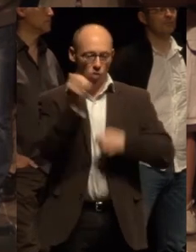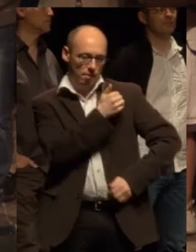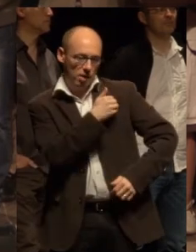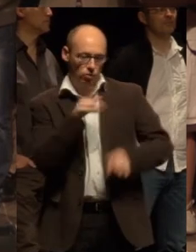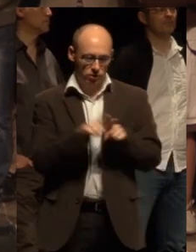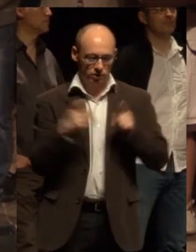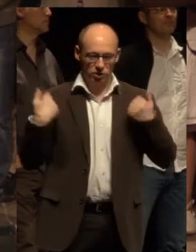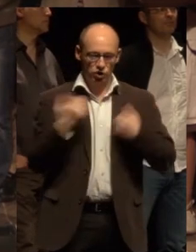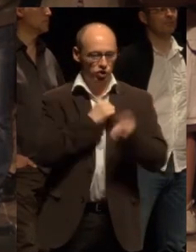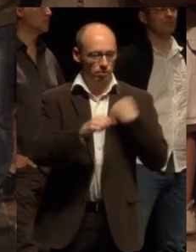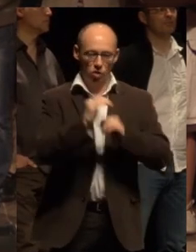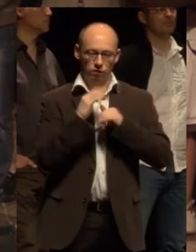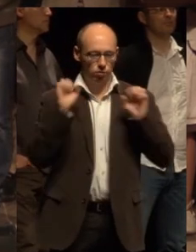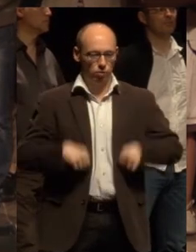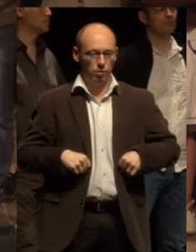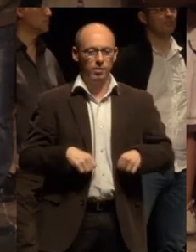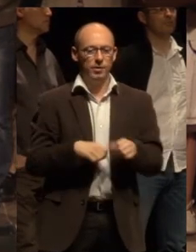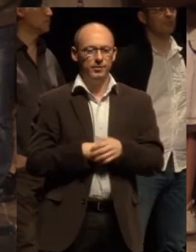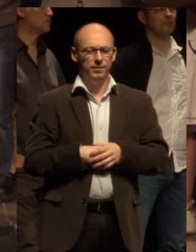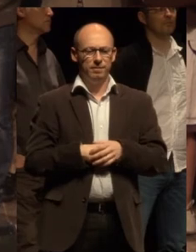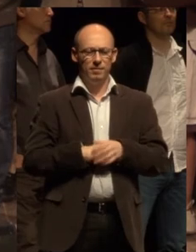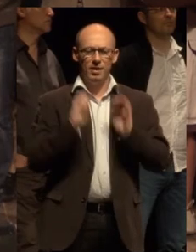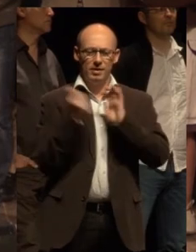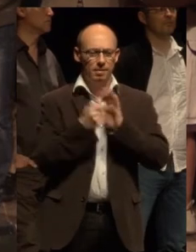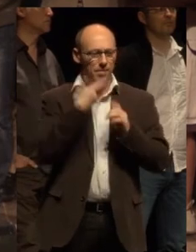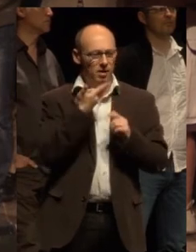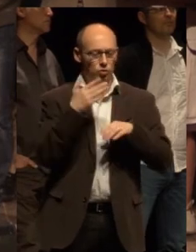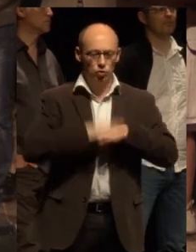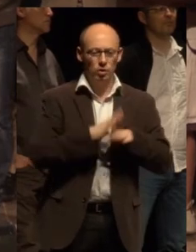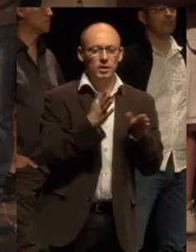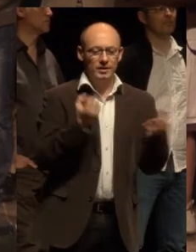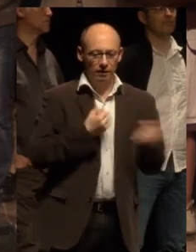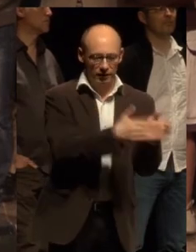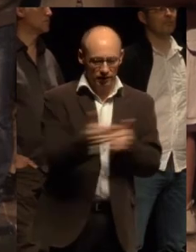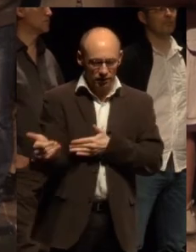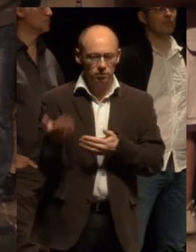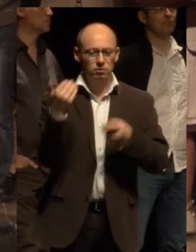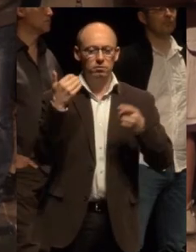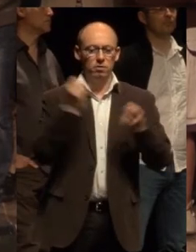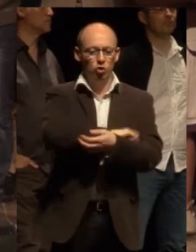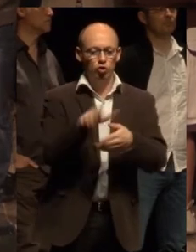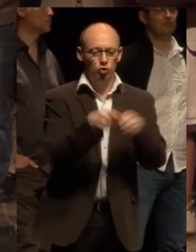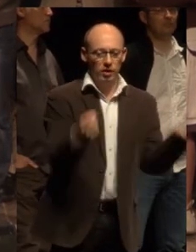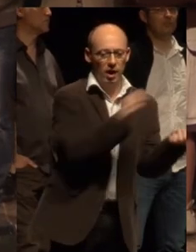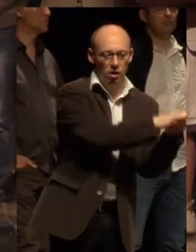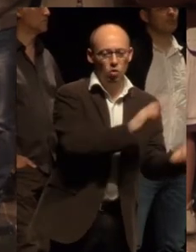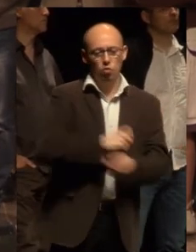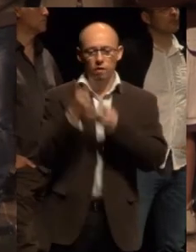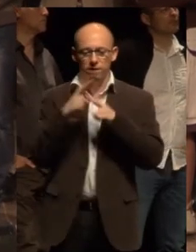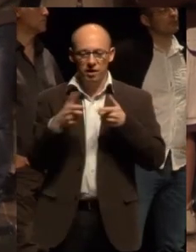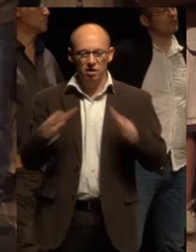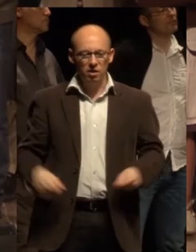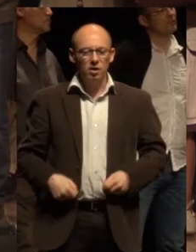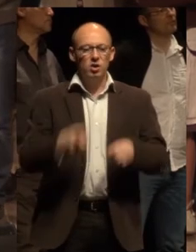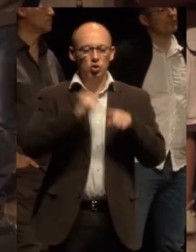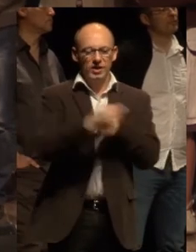ville, c'est trop souvent pour évoquer ce qui ne va pas, ce qui pourrait être amélioré, ce qui devrait être amélioré, ce qui pourrait aller plus